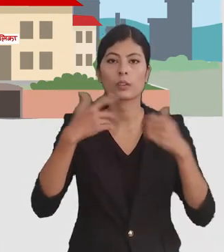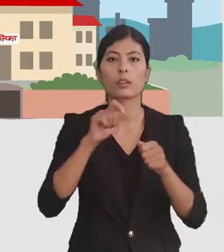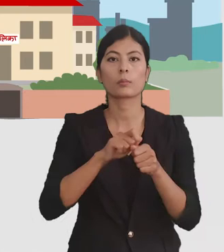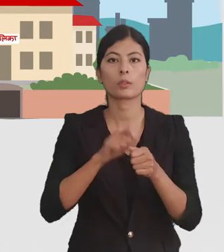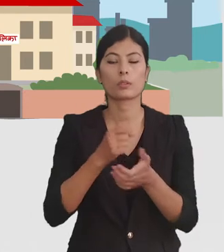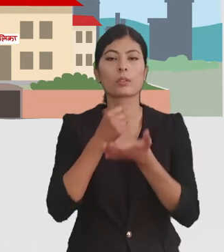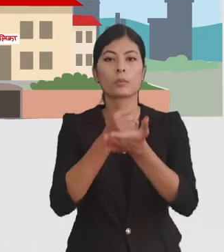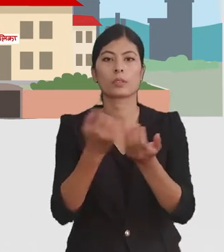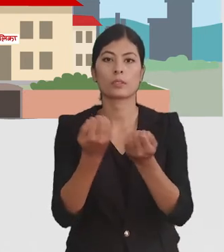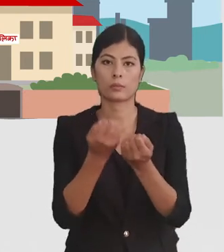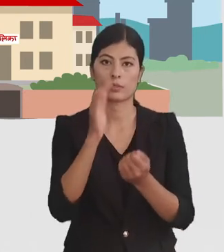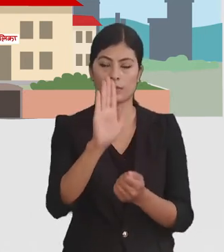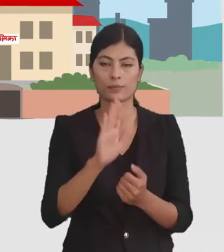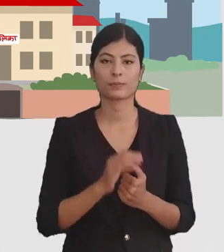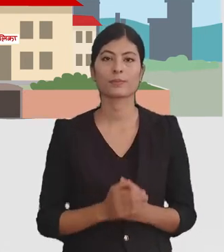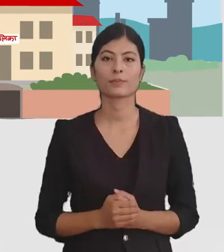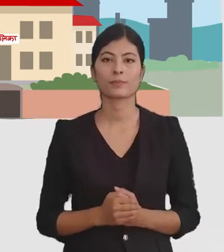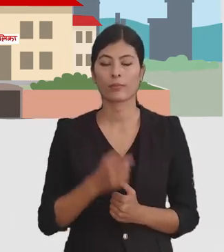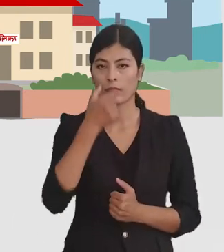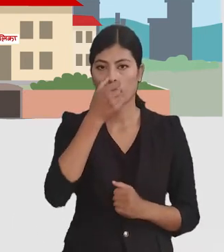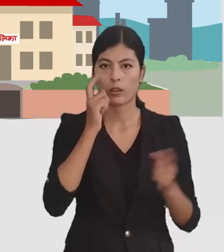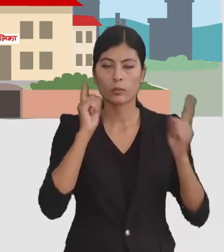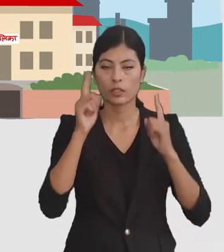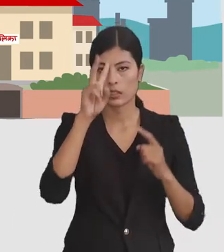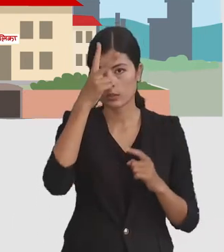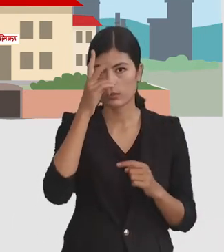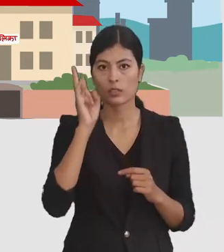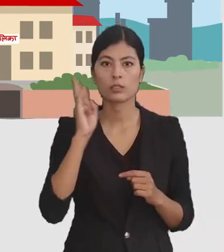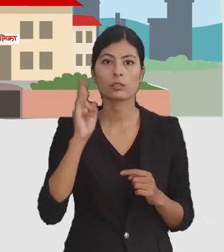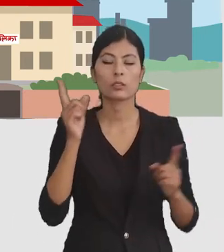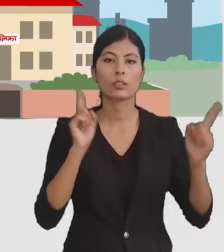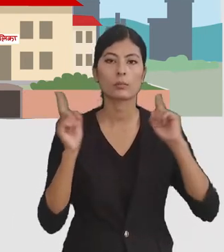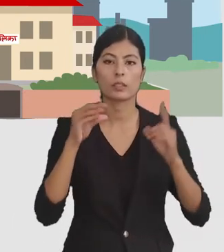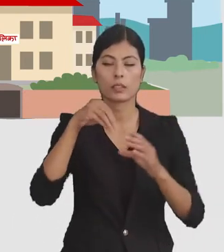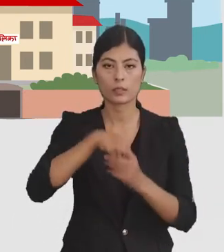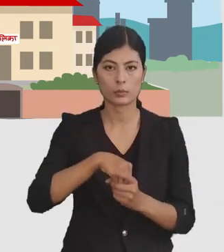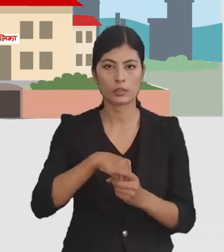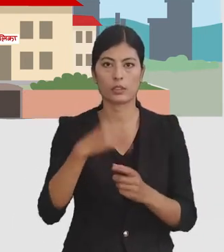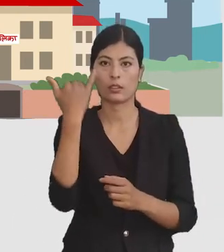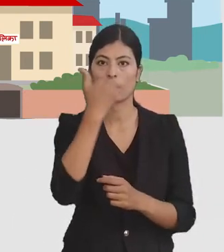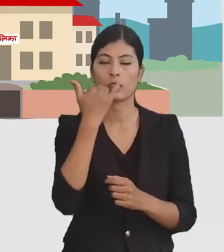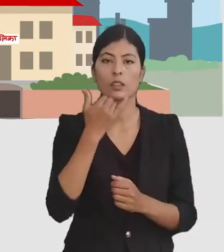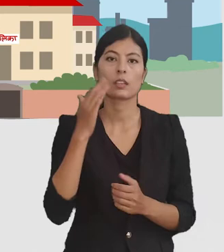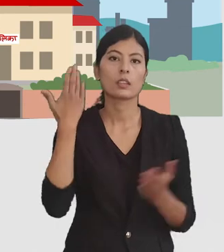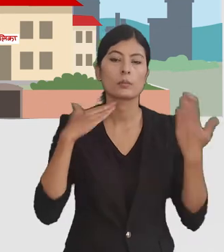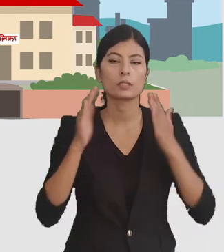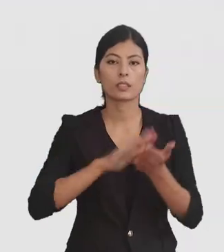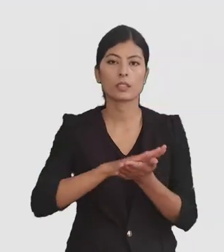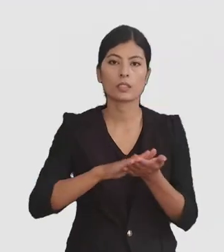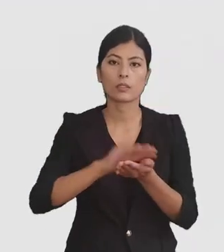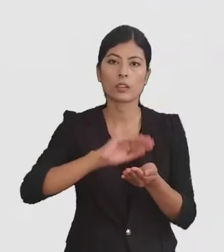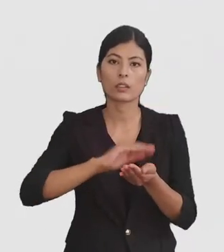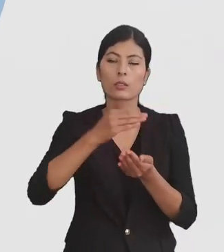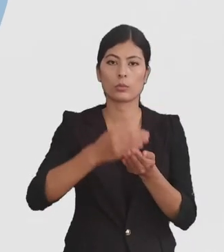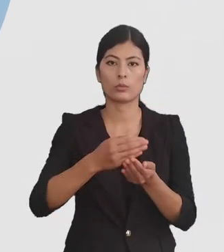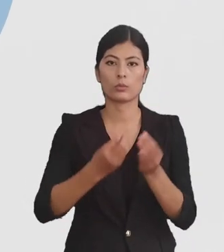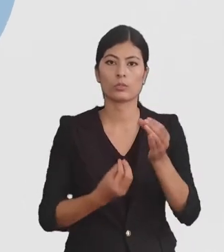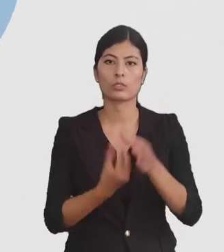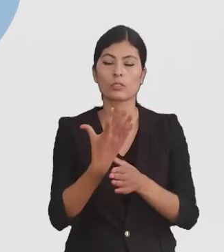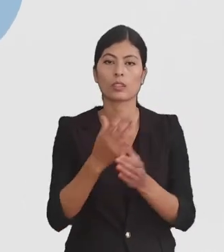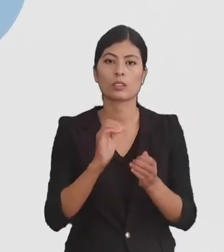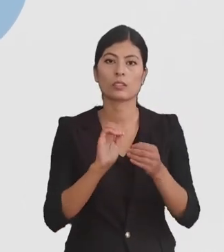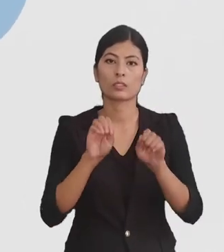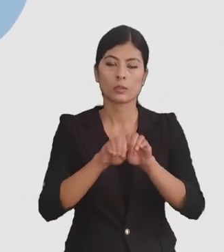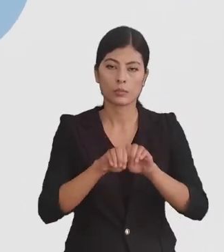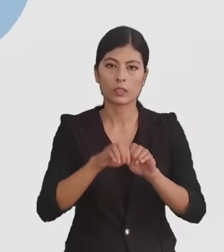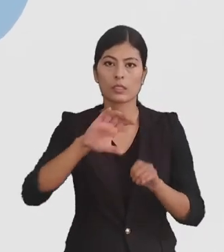बनाउन मद्दत पुग्दछ। गाउँपालिका वा नगरपालिकाले लैङ्गिक हिंसा निवारण कोष सञ्चालन सम्बन्धी स्थानीय